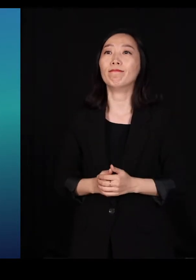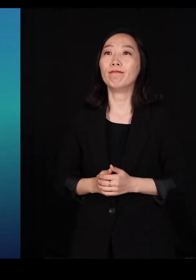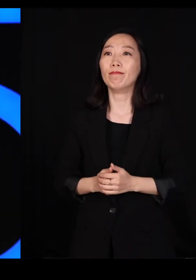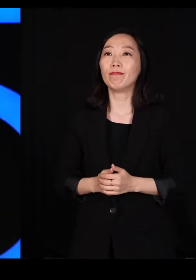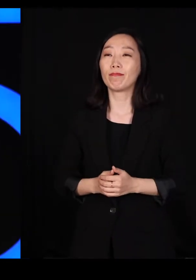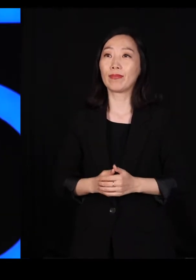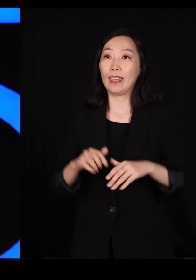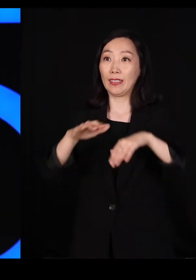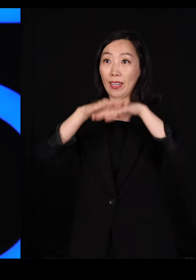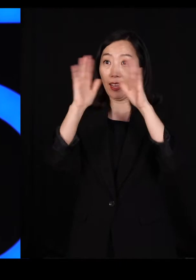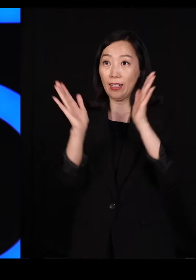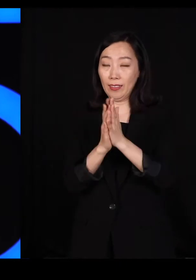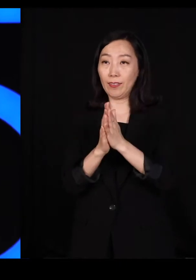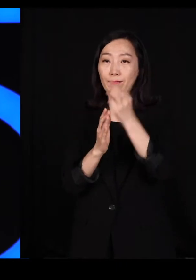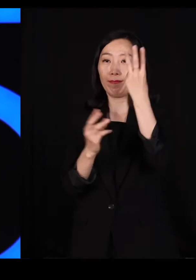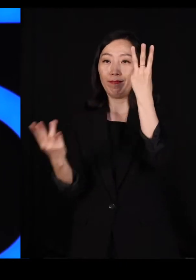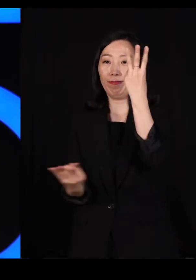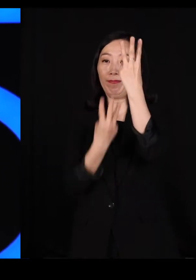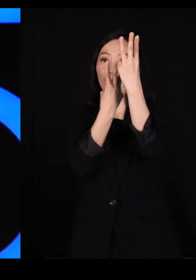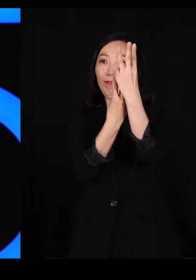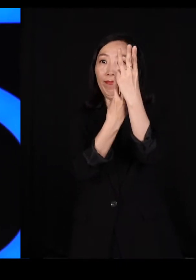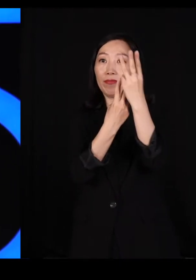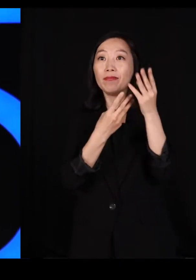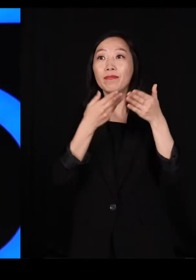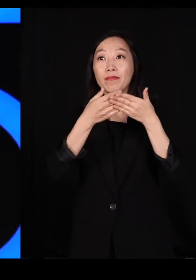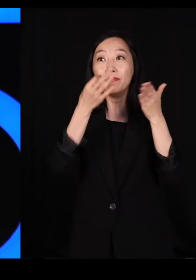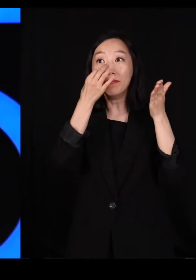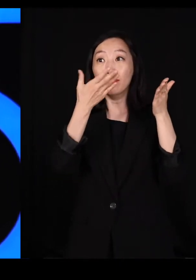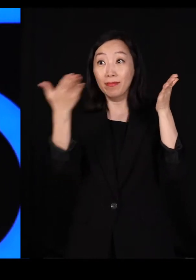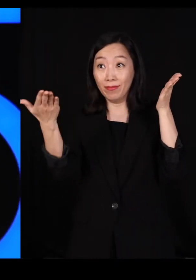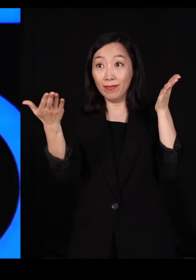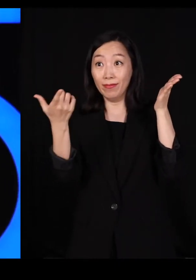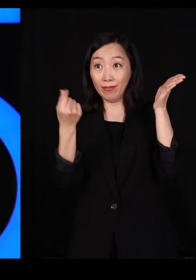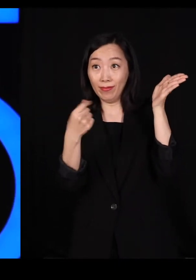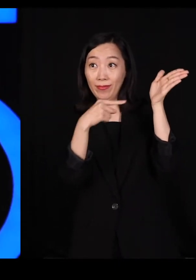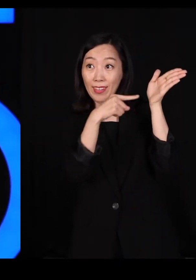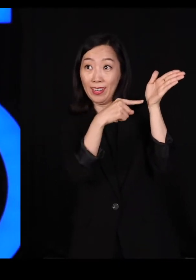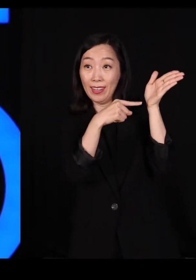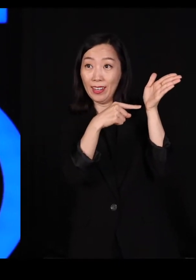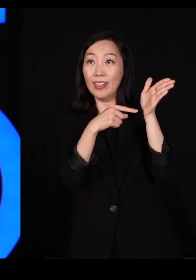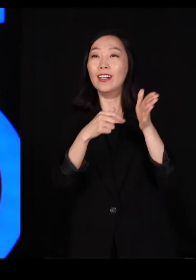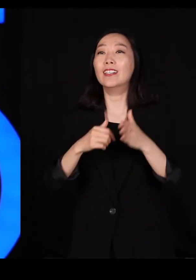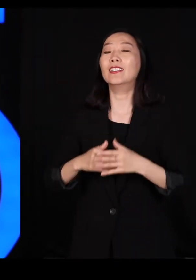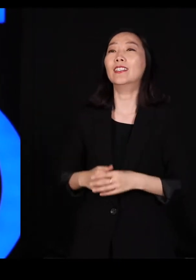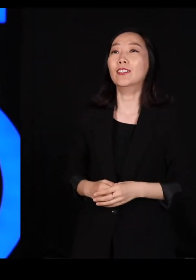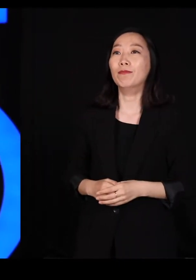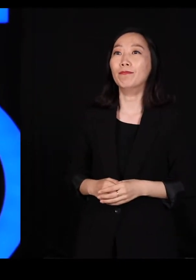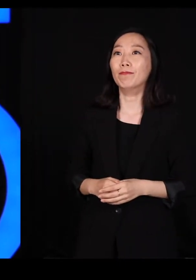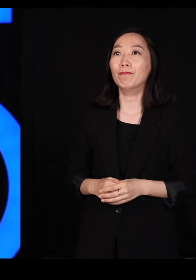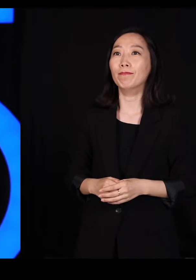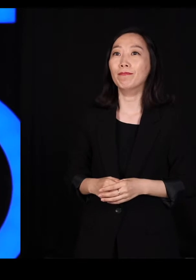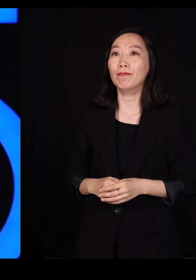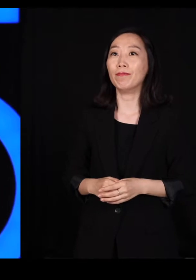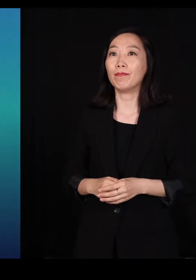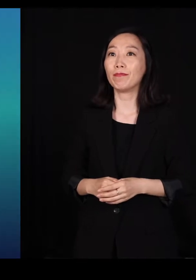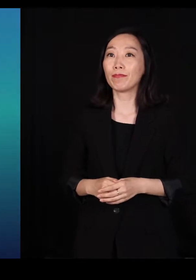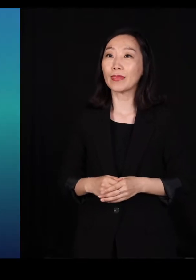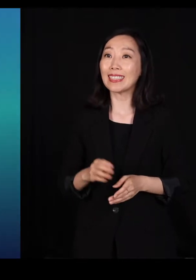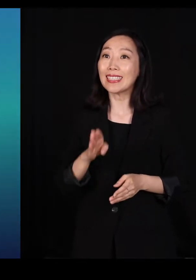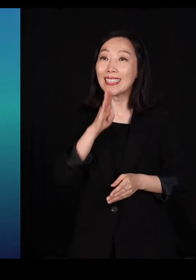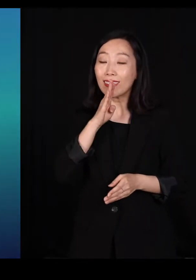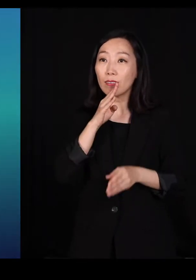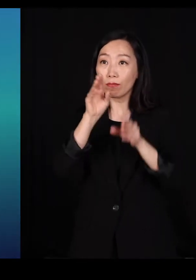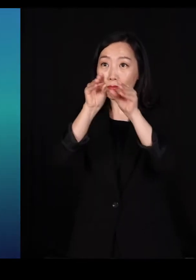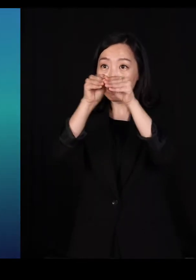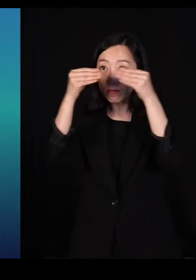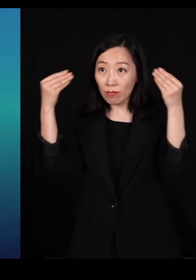달라요. 예. 이제 한꺼번에 보겠습니다. 위에 아래 아까 보여드렸던 걸 같이 보는 건데요.